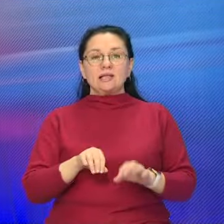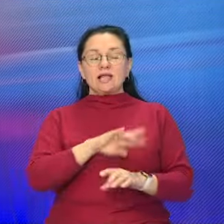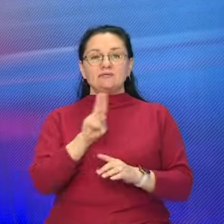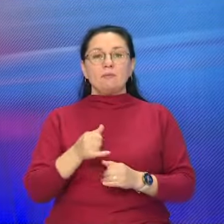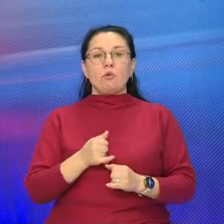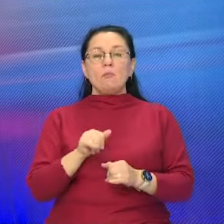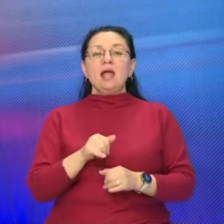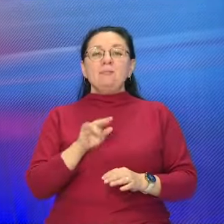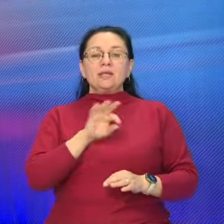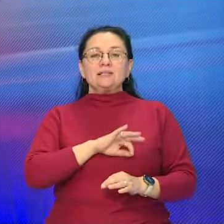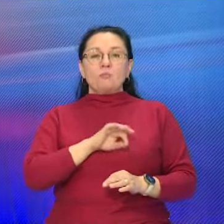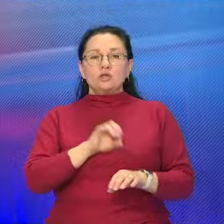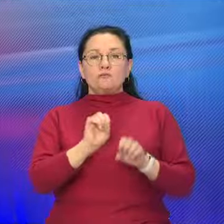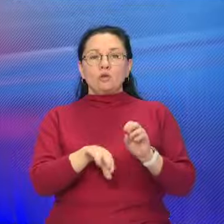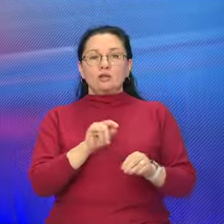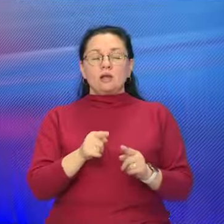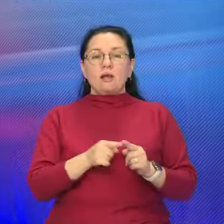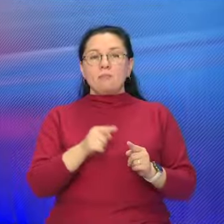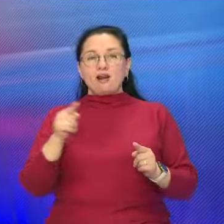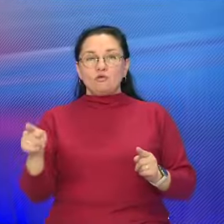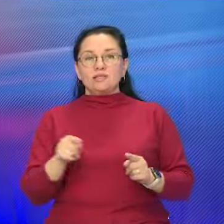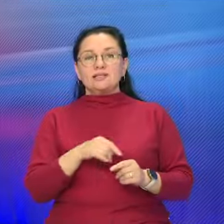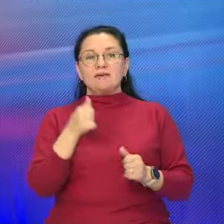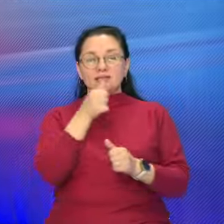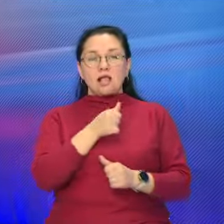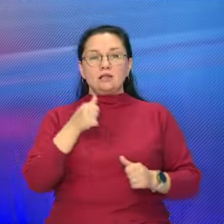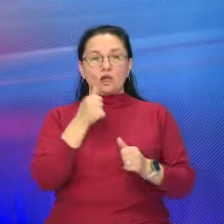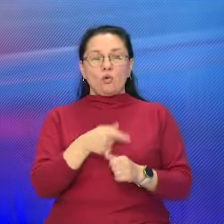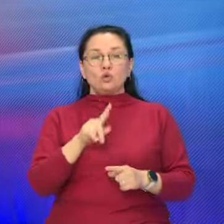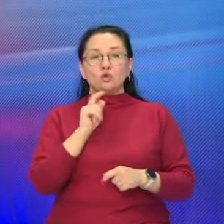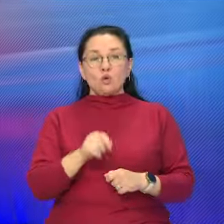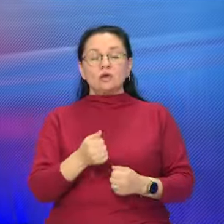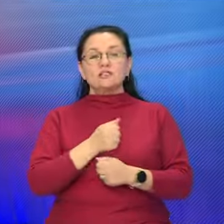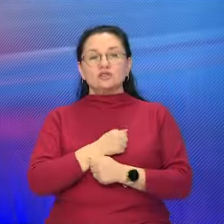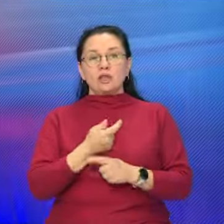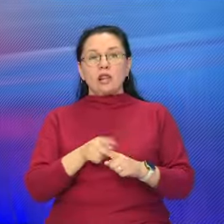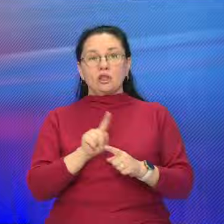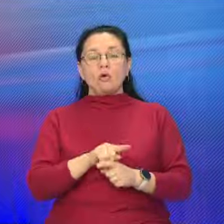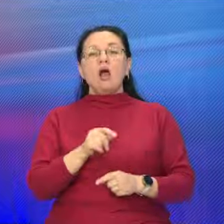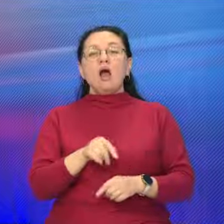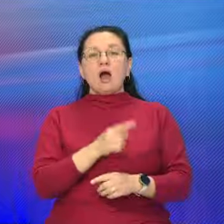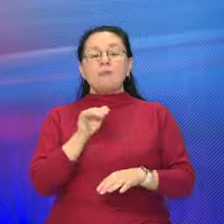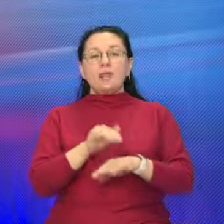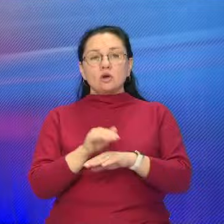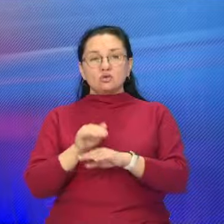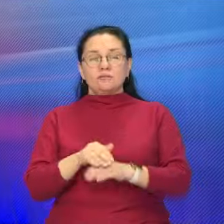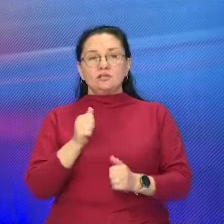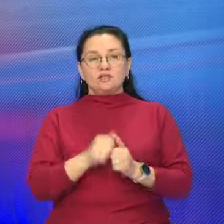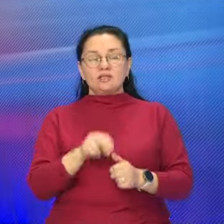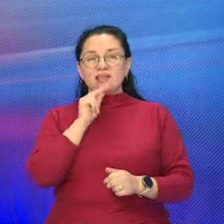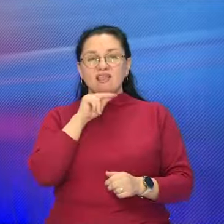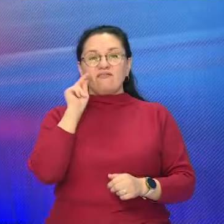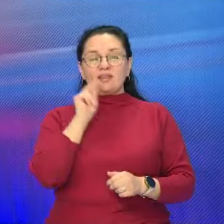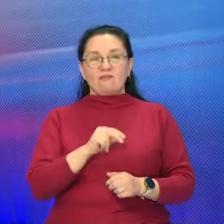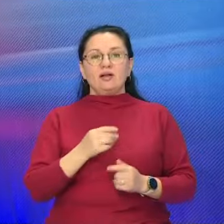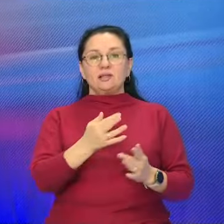обыходжанию с отходами ими ведется на протягу усяго года. Однако, на жаль, порушений протягивают выявляться, и это при том, что виноватые